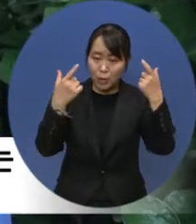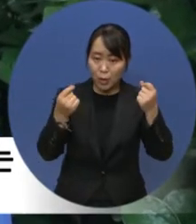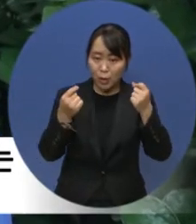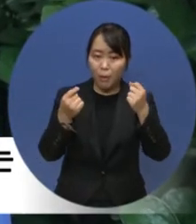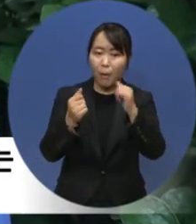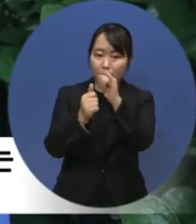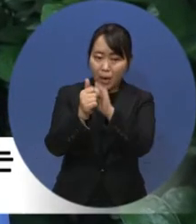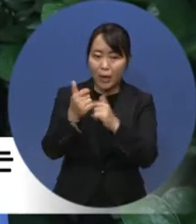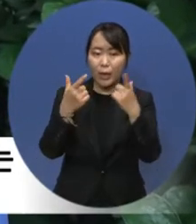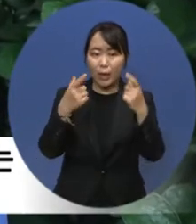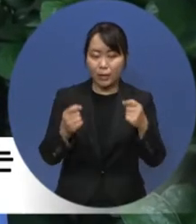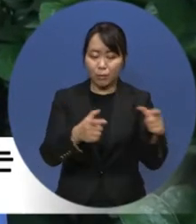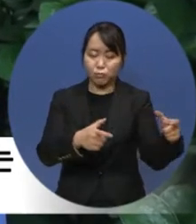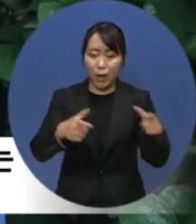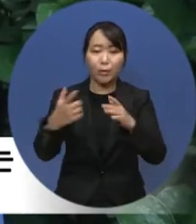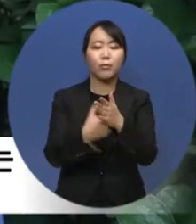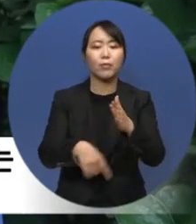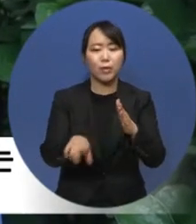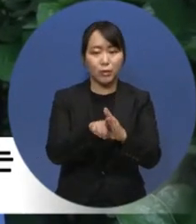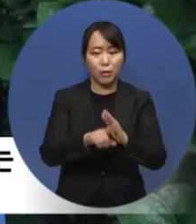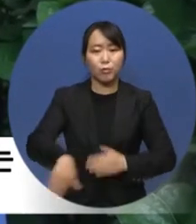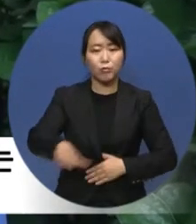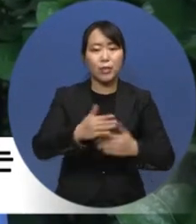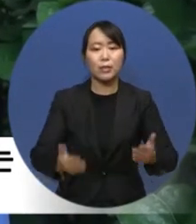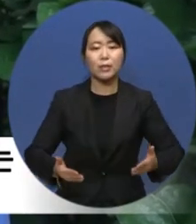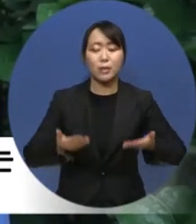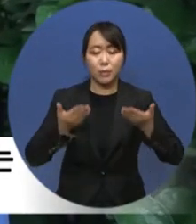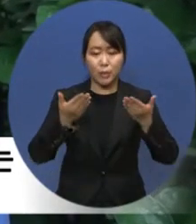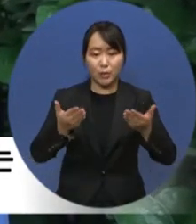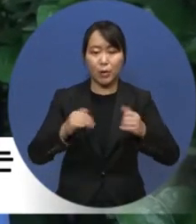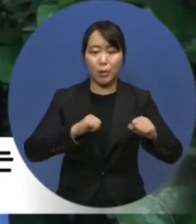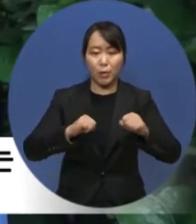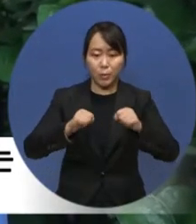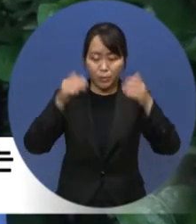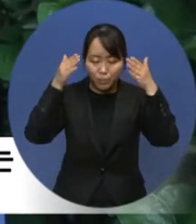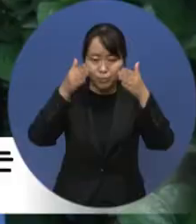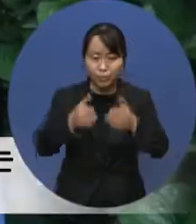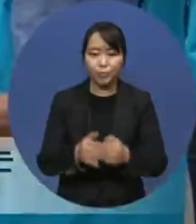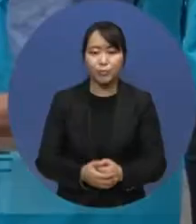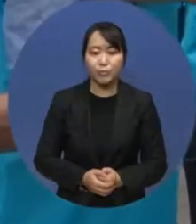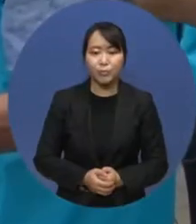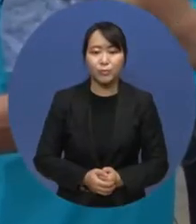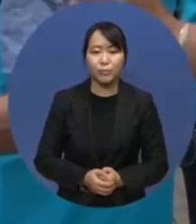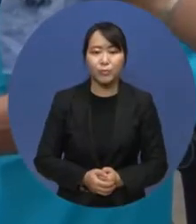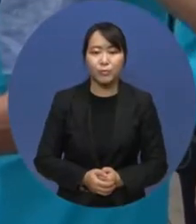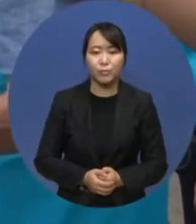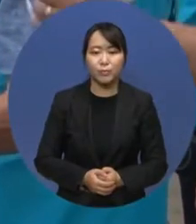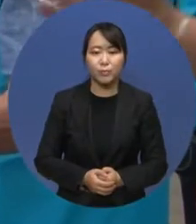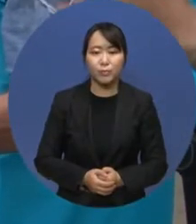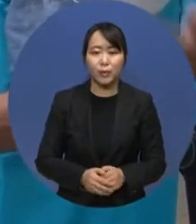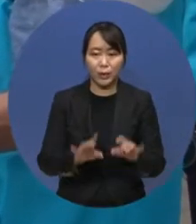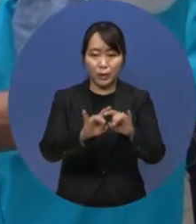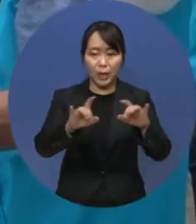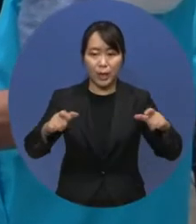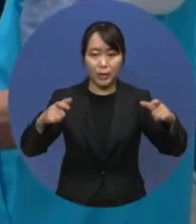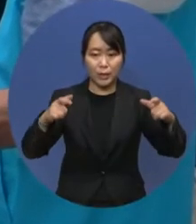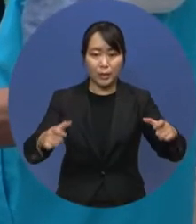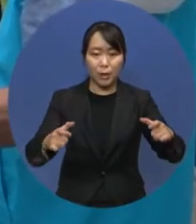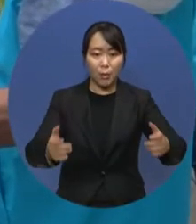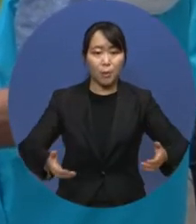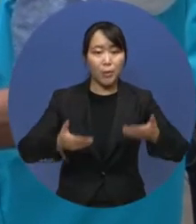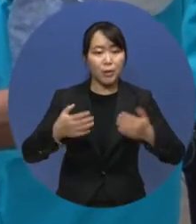이 효문화 확산을 위해서 저희들이 지역 봉사 활동에 전념을 했습니다. 이날 각 지역 봉사